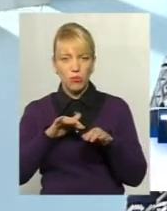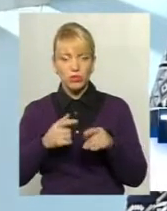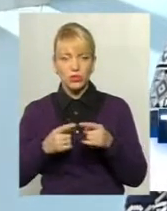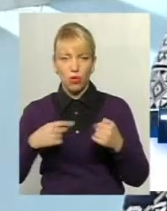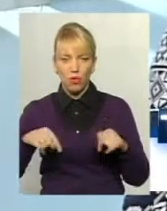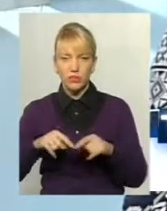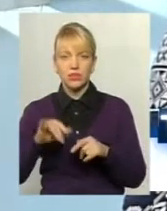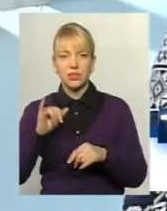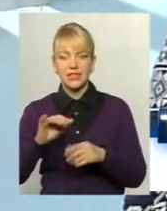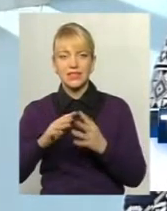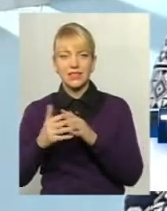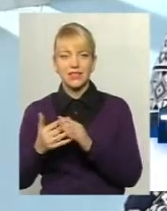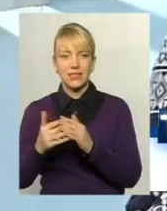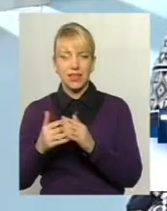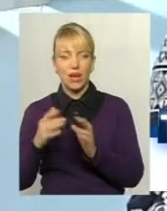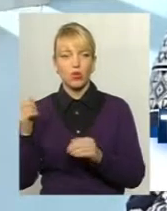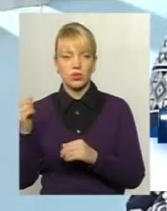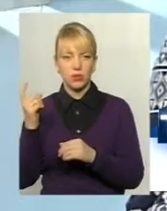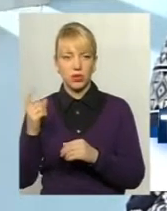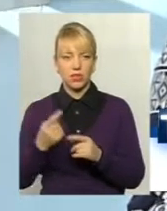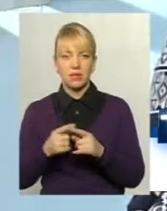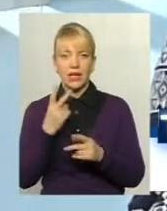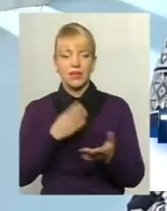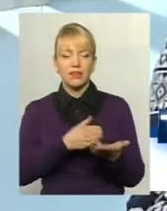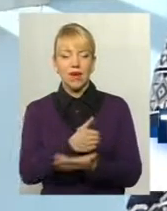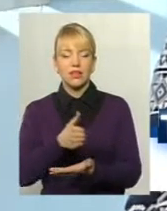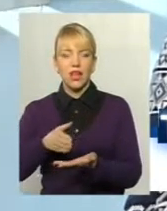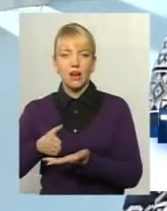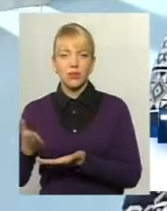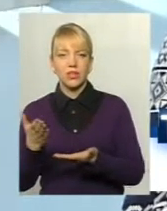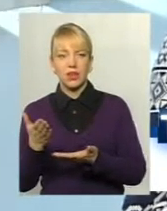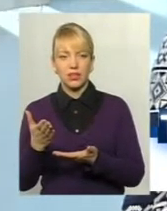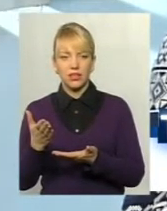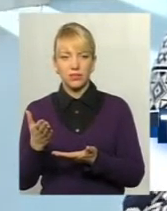сільське господарство. Фактично, два напрямки, які гармонійно